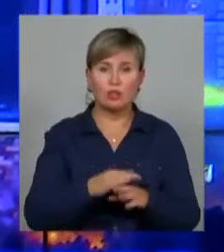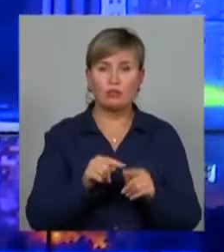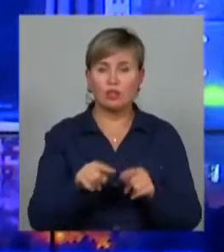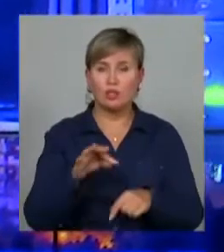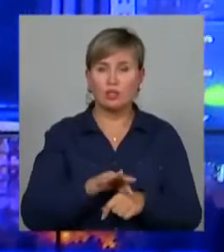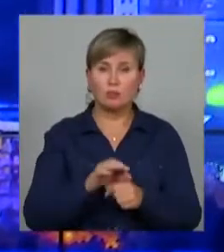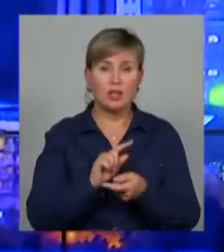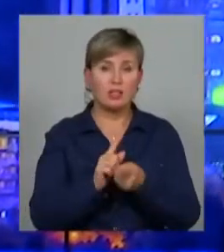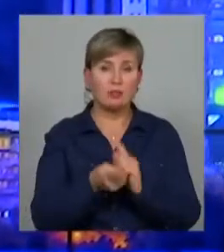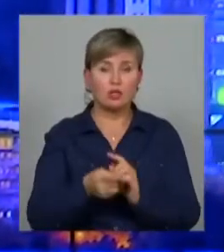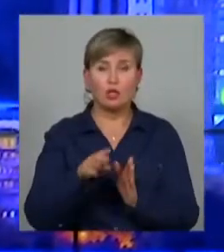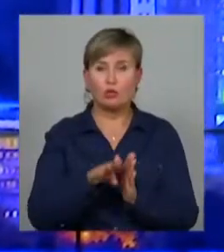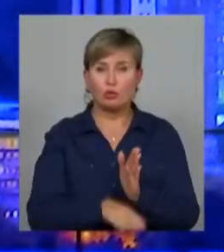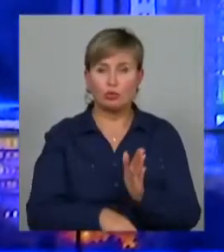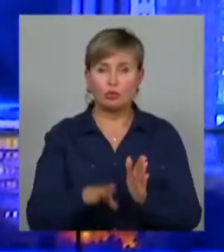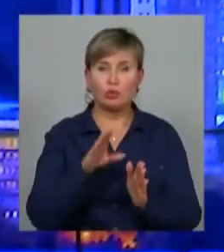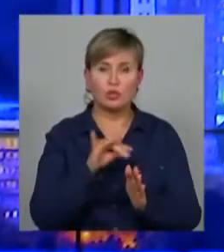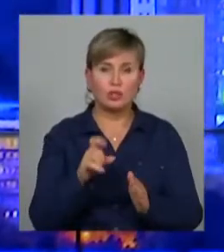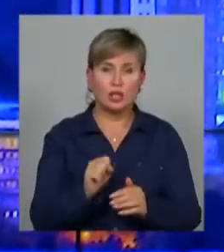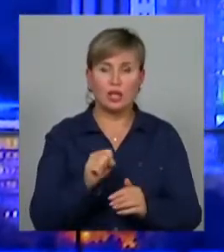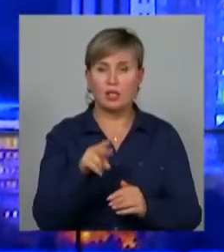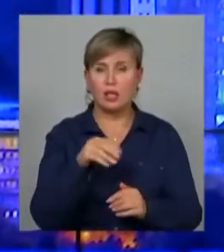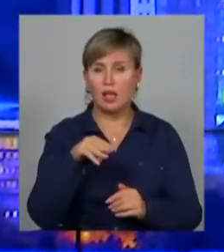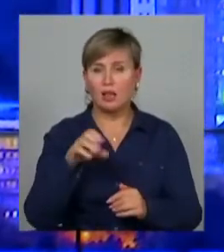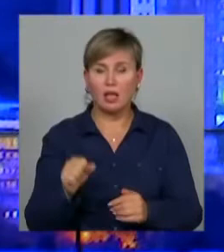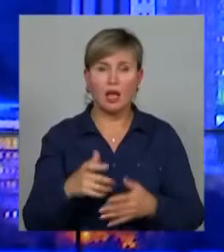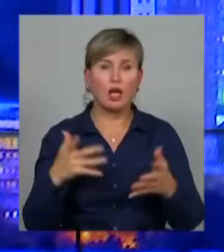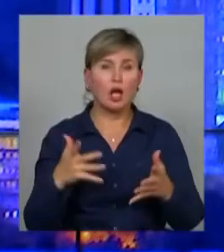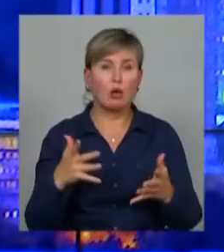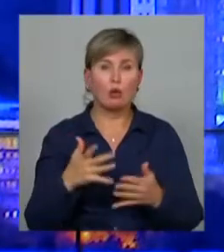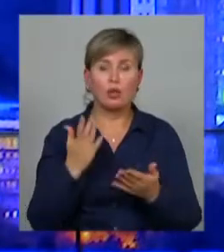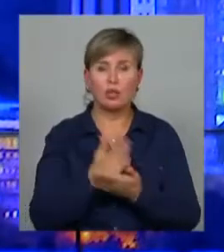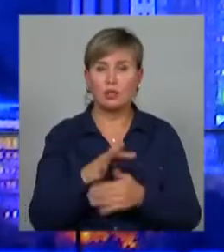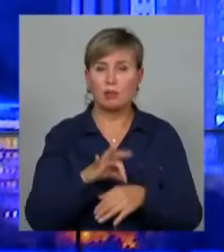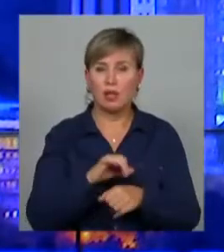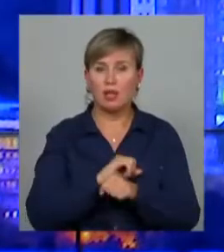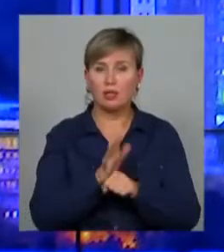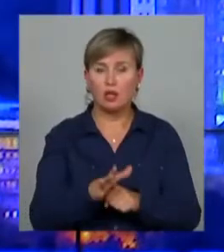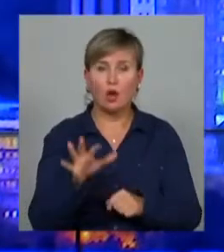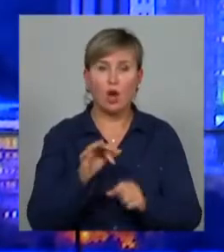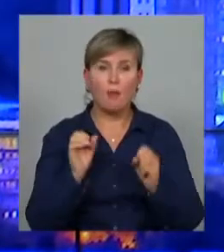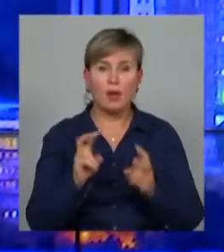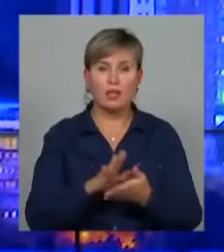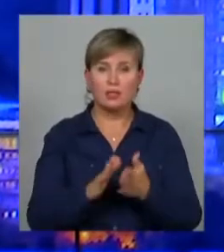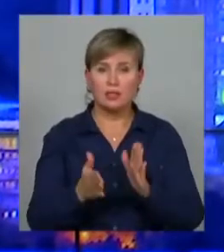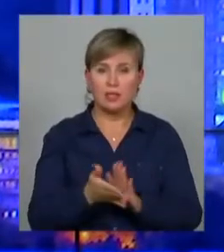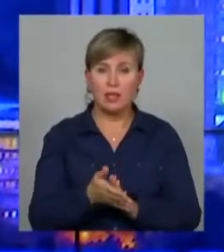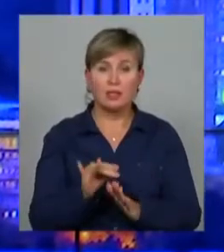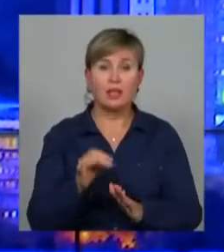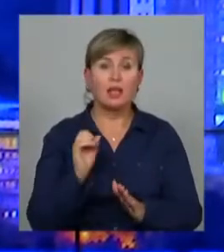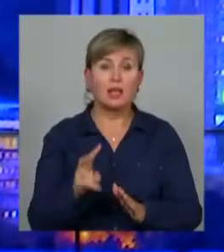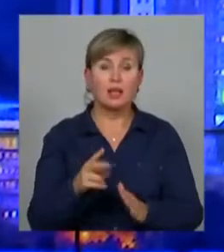заболевания изменилась в худшую сторону из-за дельта-штамма. О том, какой признак коронавируса говорит об опасном состоянии пациента и как